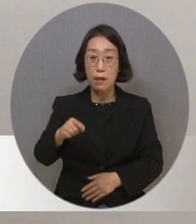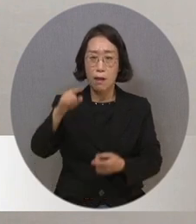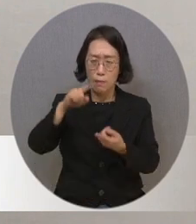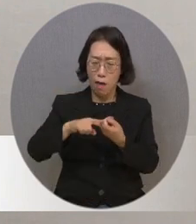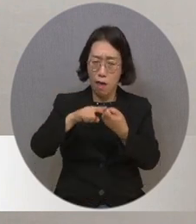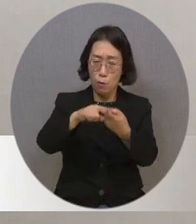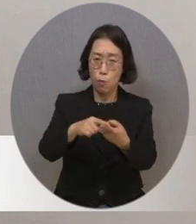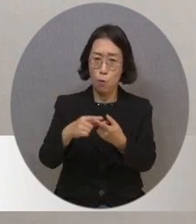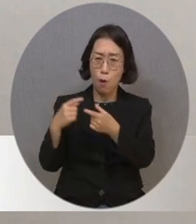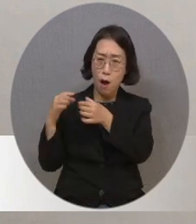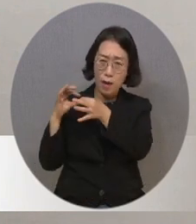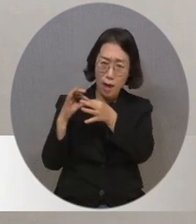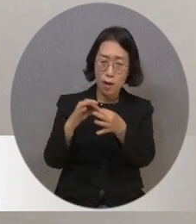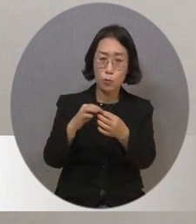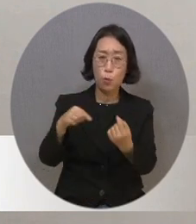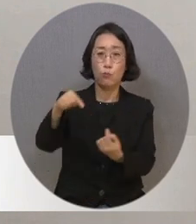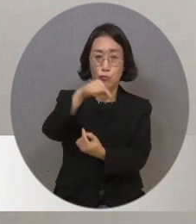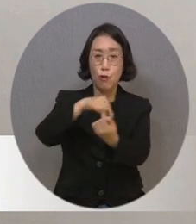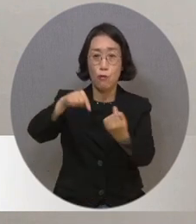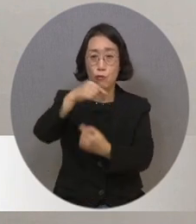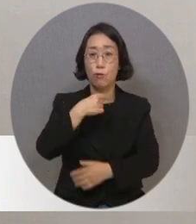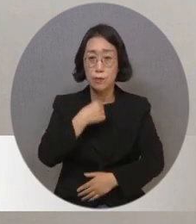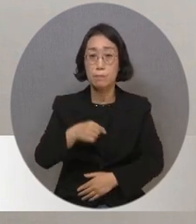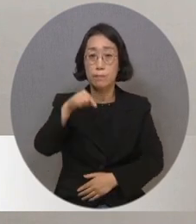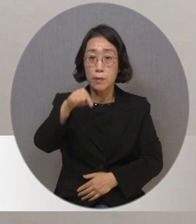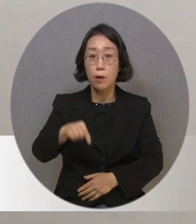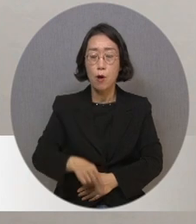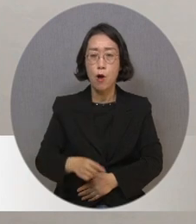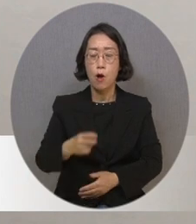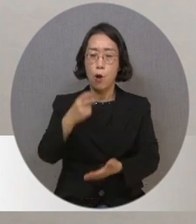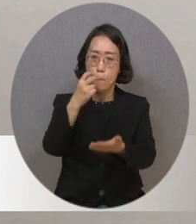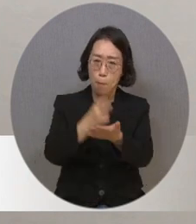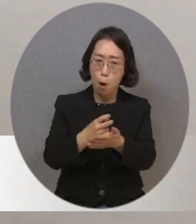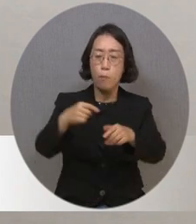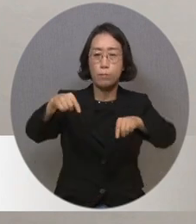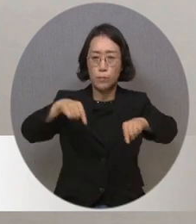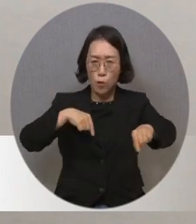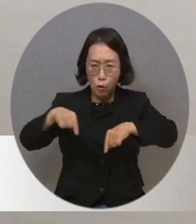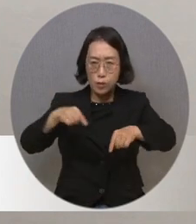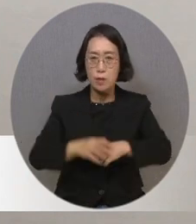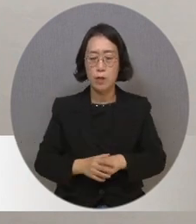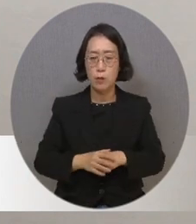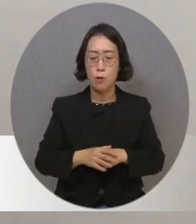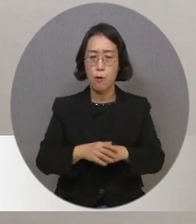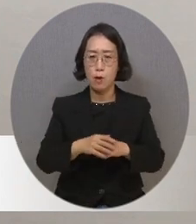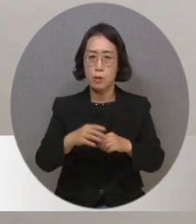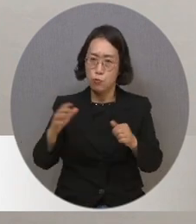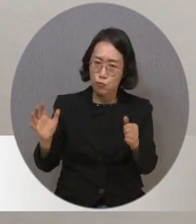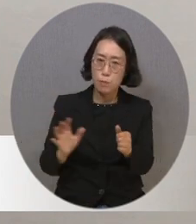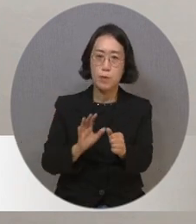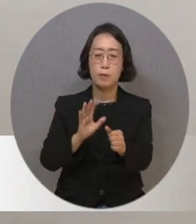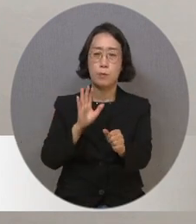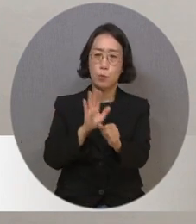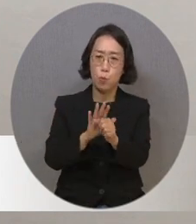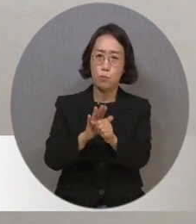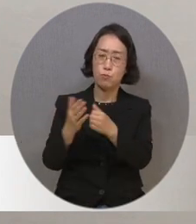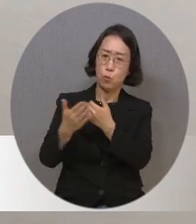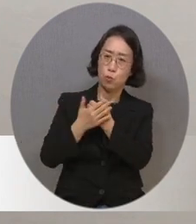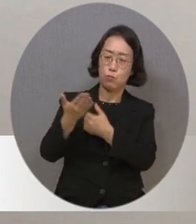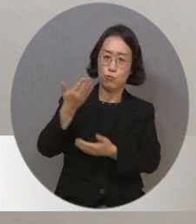앞으로도 지속 가능하게 하기 위해서는 정책적인 그런 뒷받침 그런 보안이